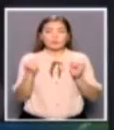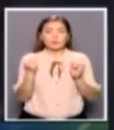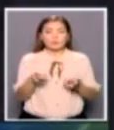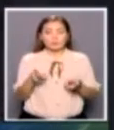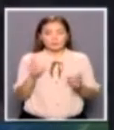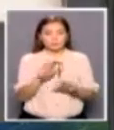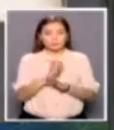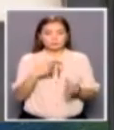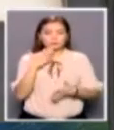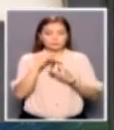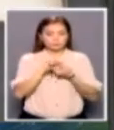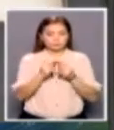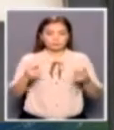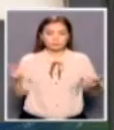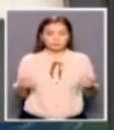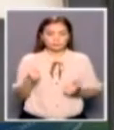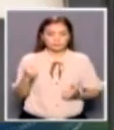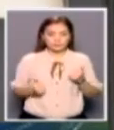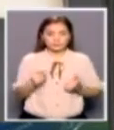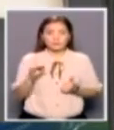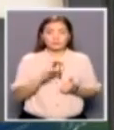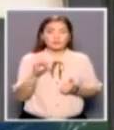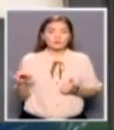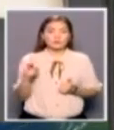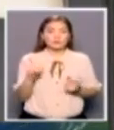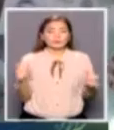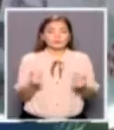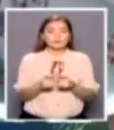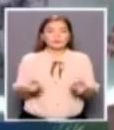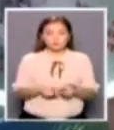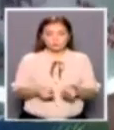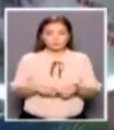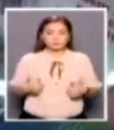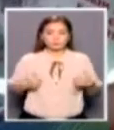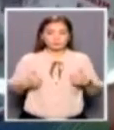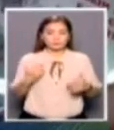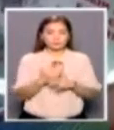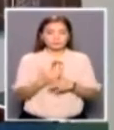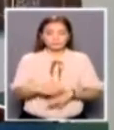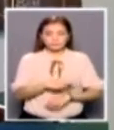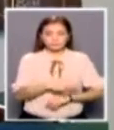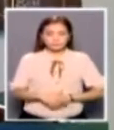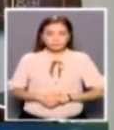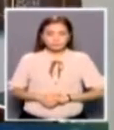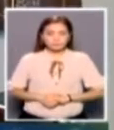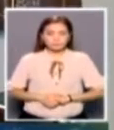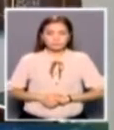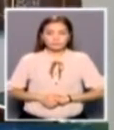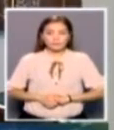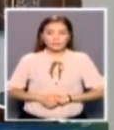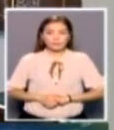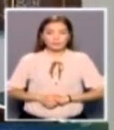арналған қара сөзді жатқа айту байқауы. Дін өкілдері карантин кезінде де қол қусырып отырмапты. Өмірге үміт